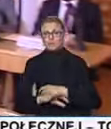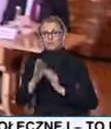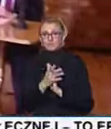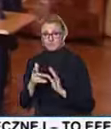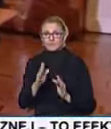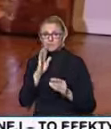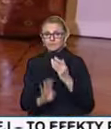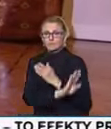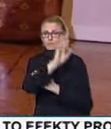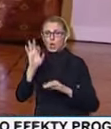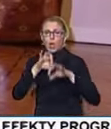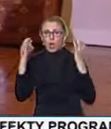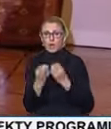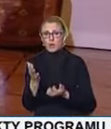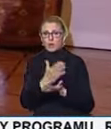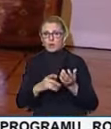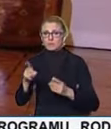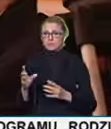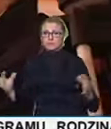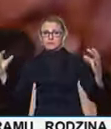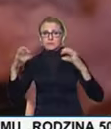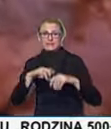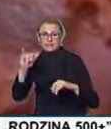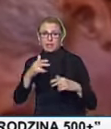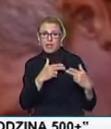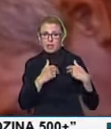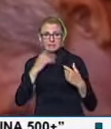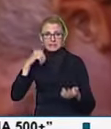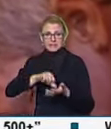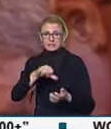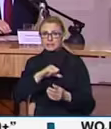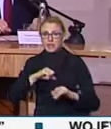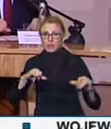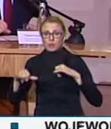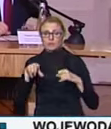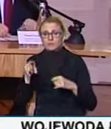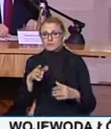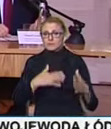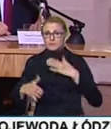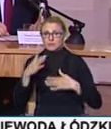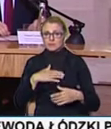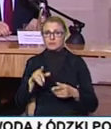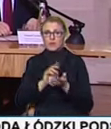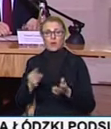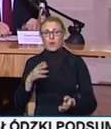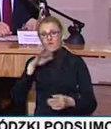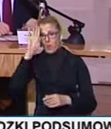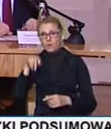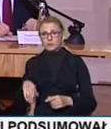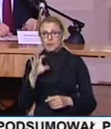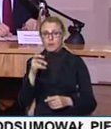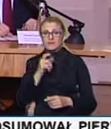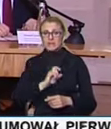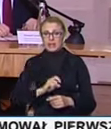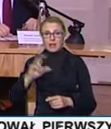stanowią projekt ogólnokrajowy, wokół którego zrzesza się administracja centralna, samorządowa oraz który cieszy się powodzeniem wśród mieszkańców Łodzi, podkreślał